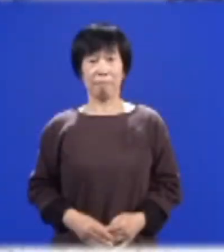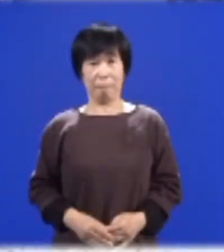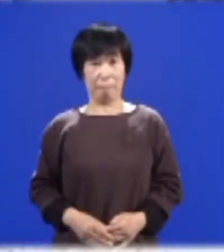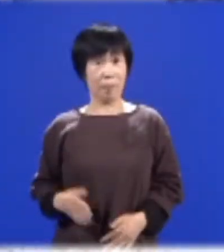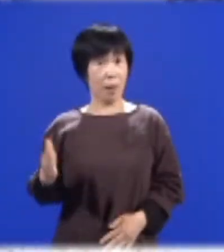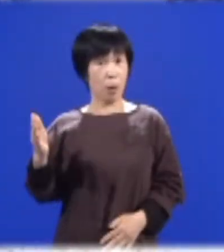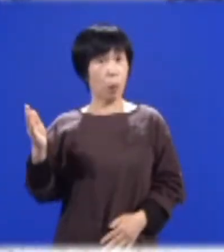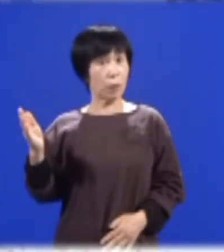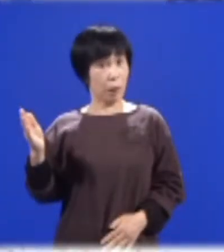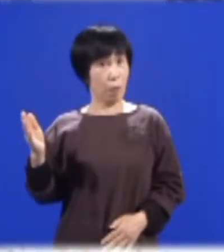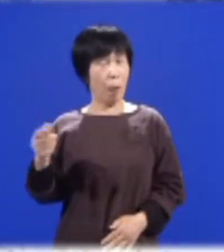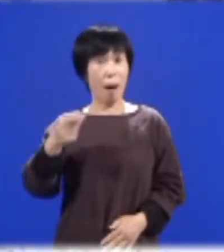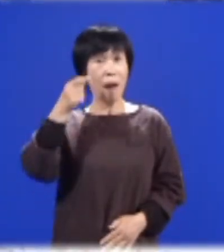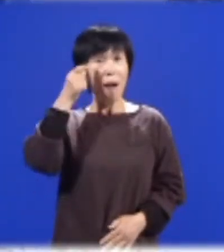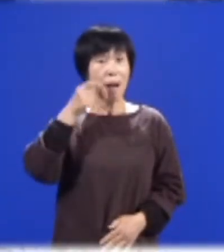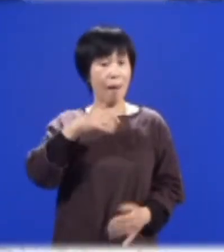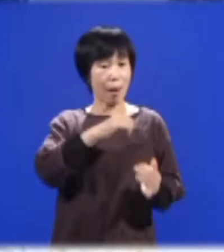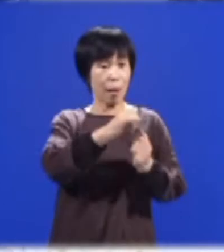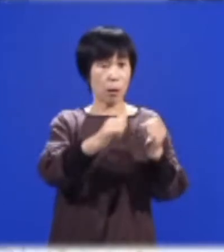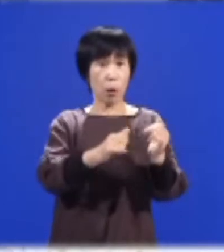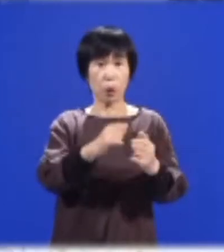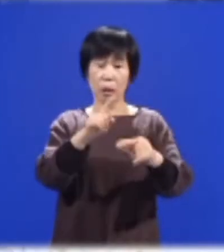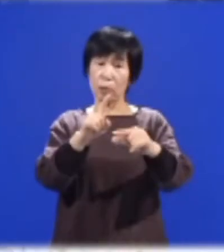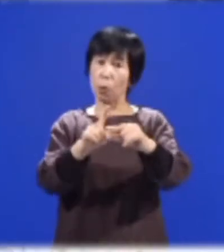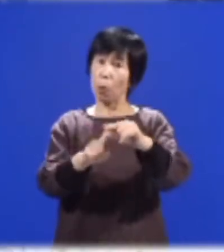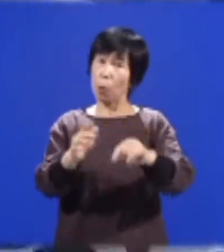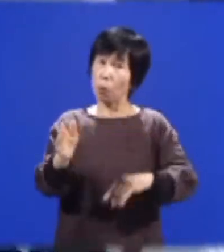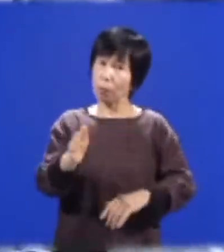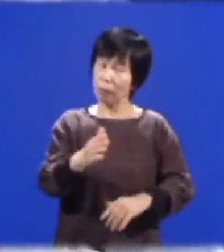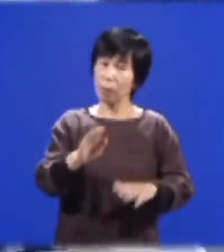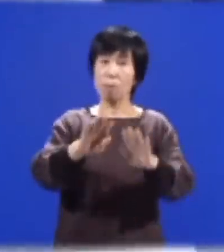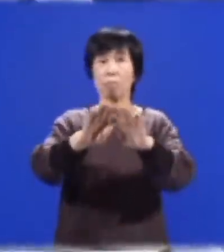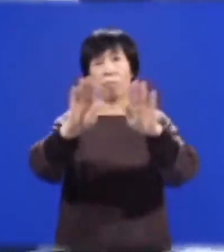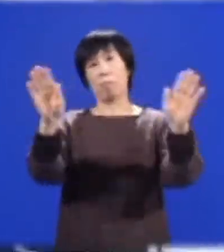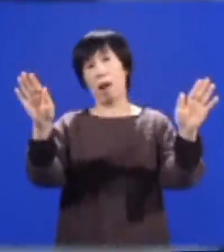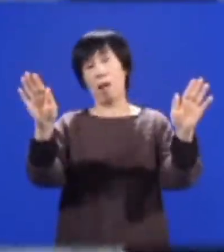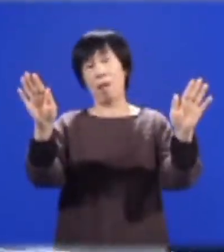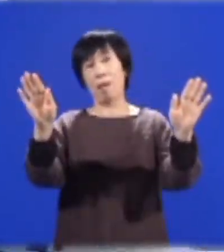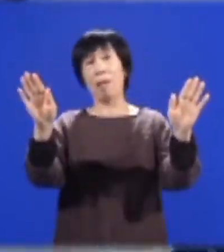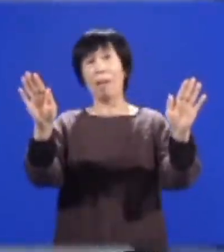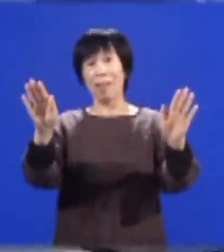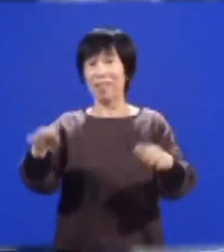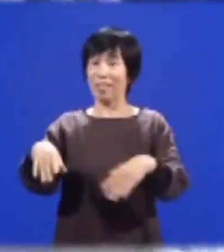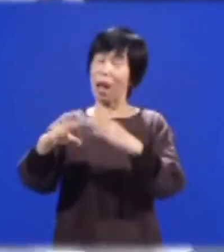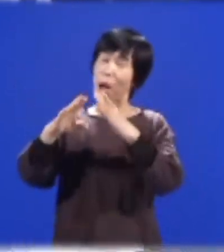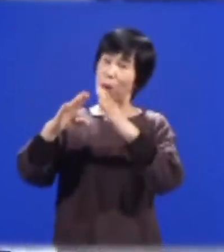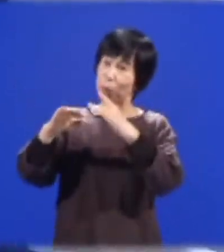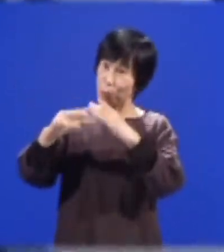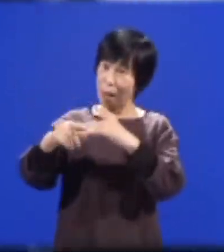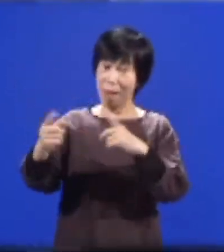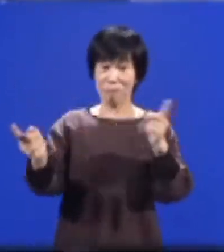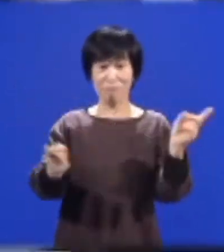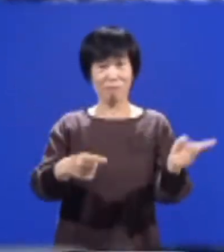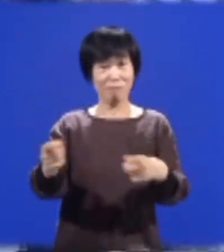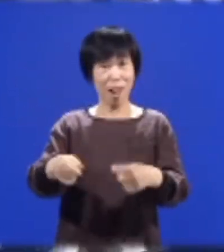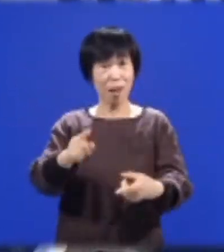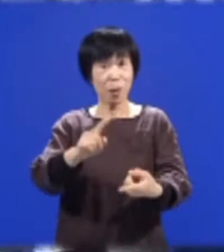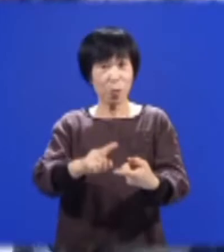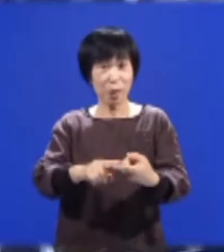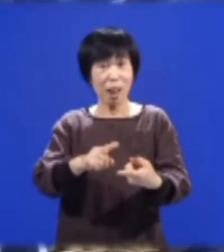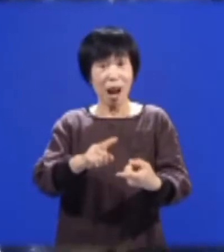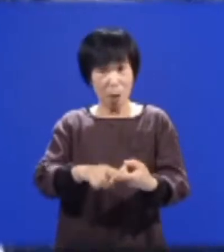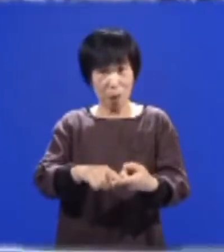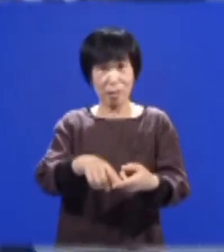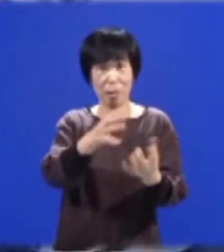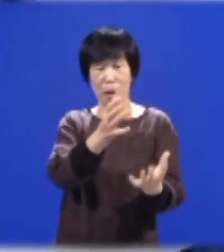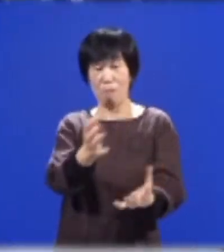塩浜地区の獅子舞は江戸時代中期に始まったと伝えられます。笛や太鼓に合わせ獅子が舞い踊